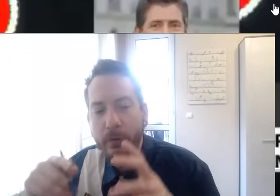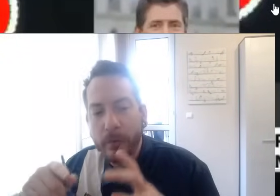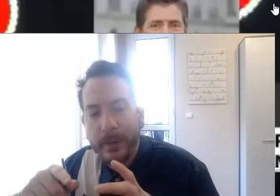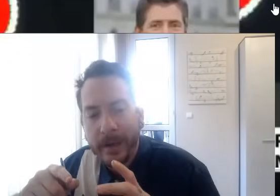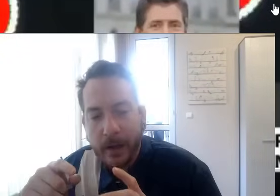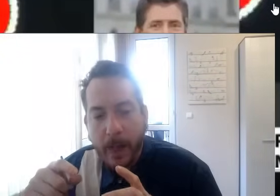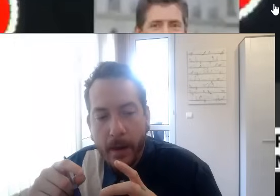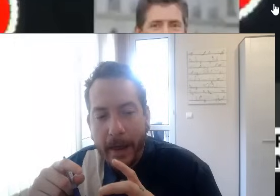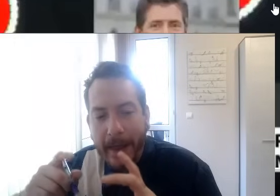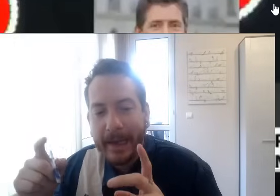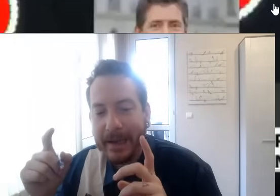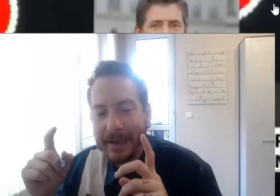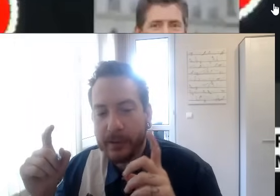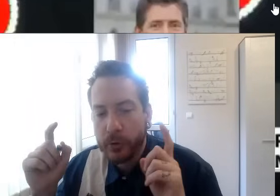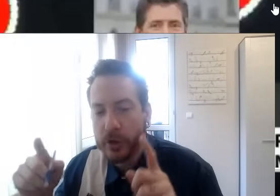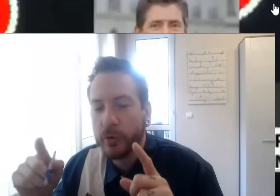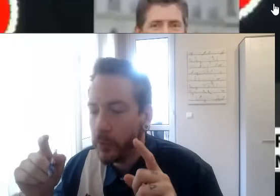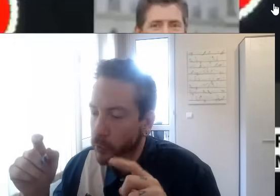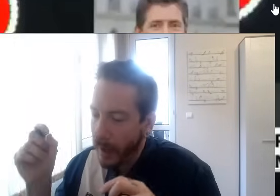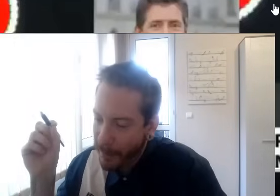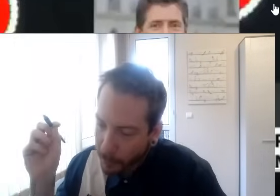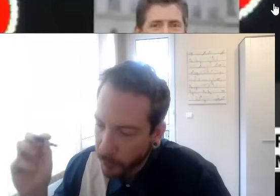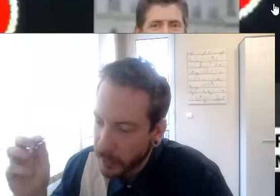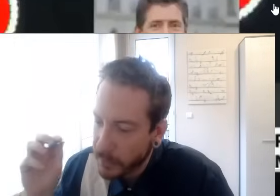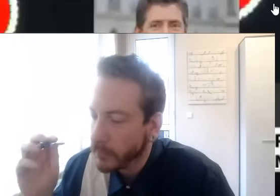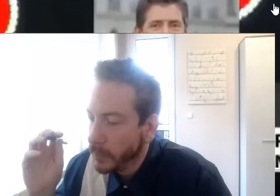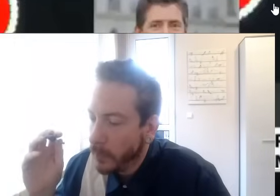le maire LR de Châteauroux à